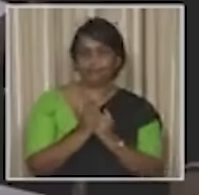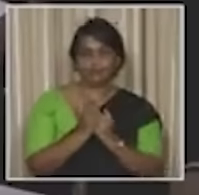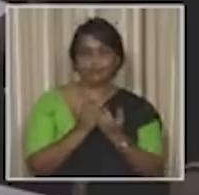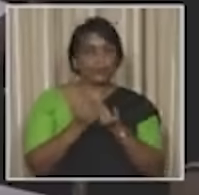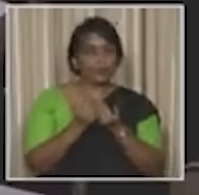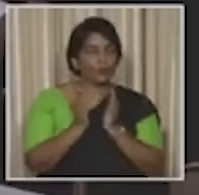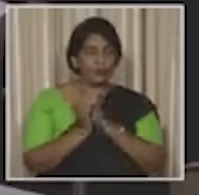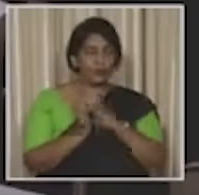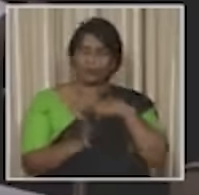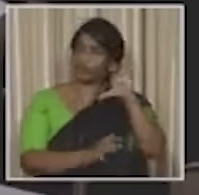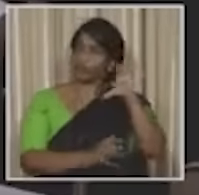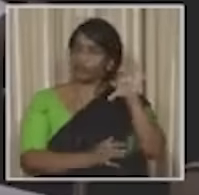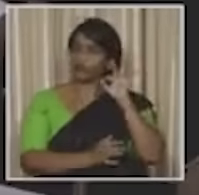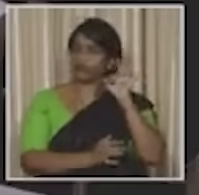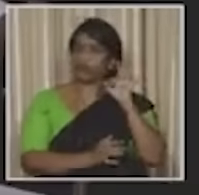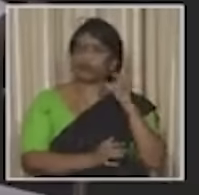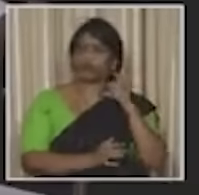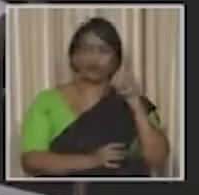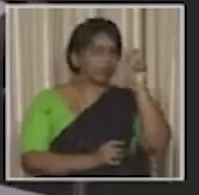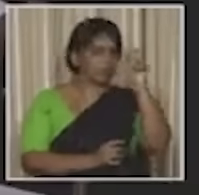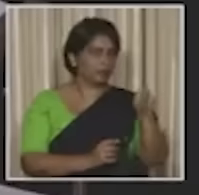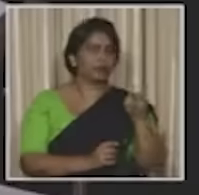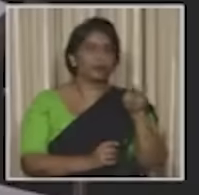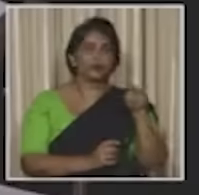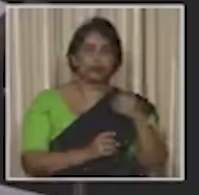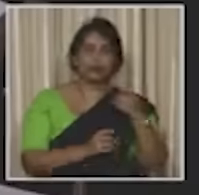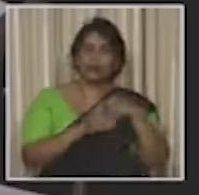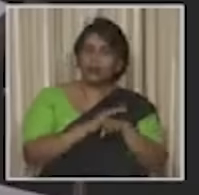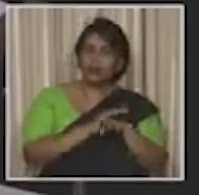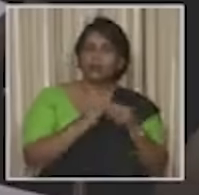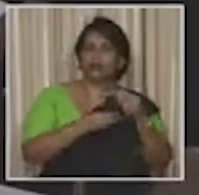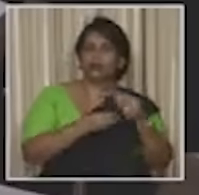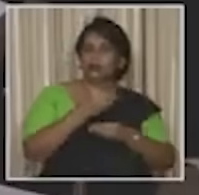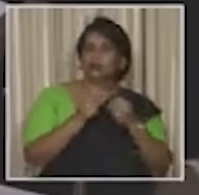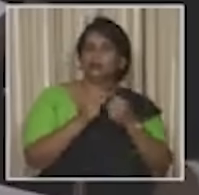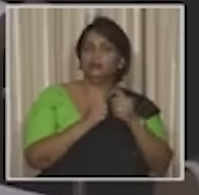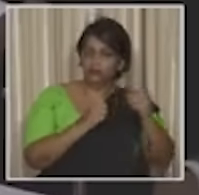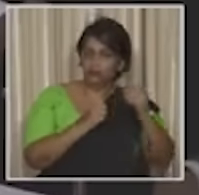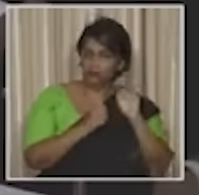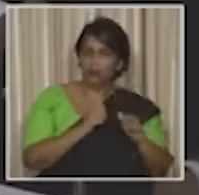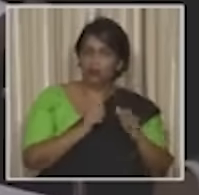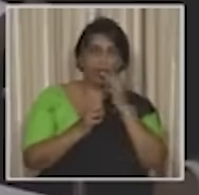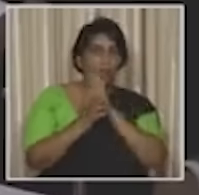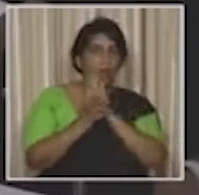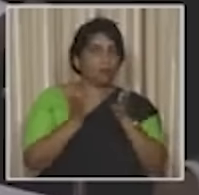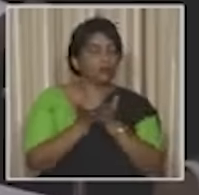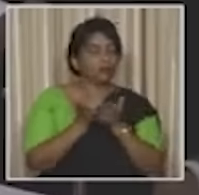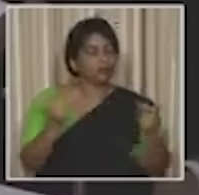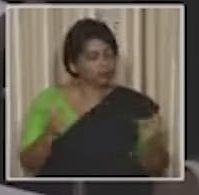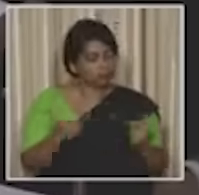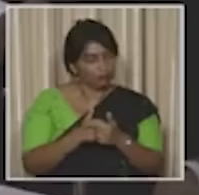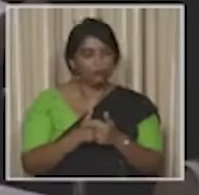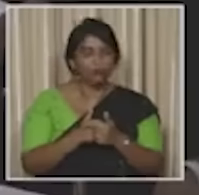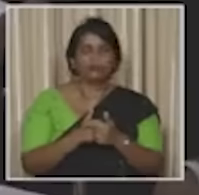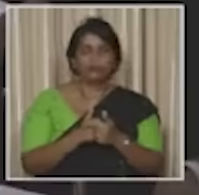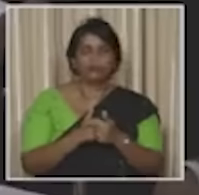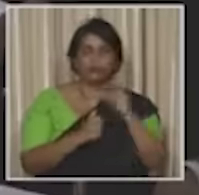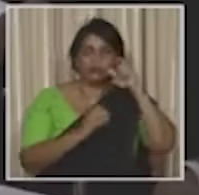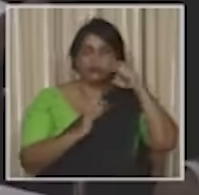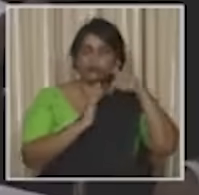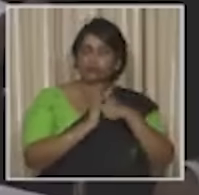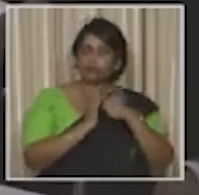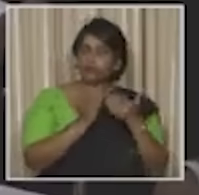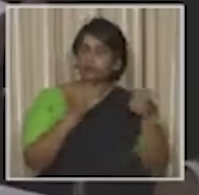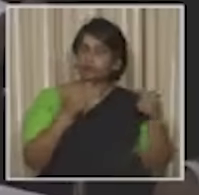taman visin thora ganna lada kene karaha yati ganudenu hara siddha vechi aayojane ambantara waraya gattat කොළඹ දකුණු